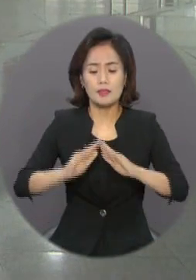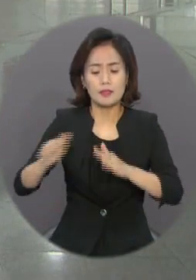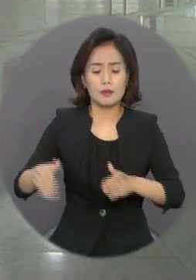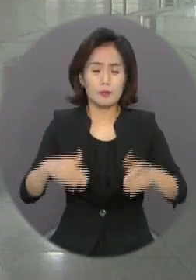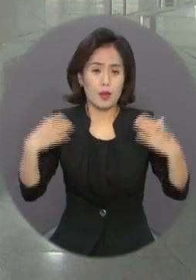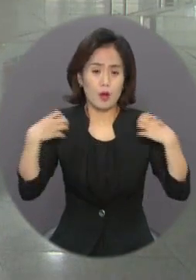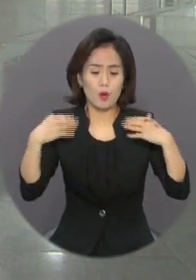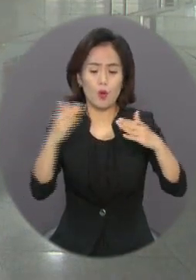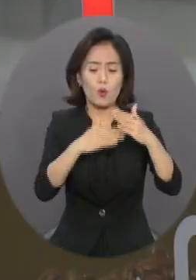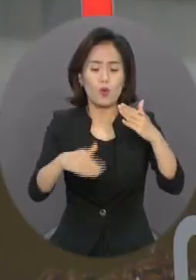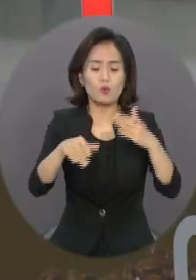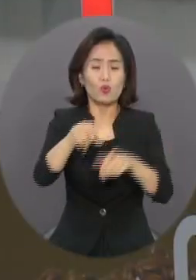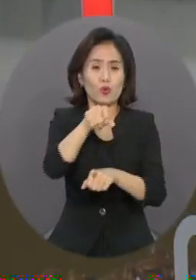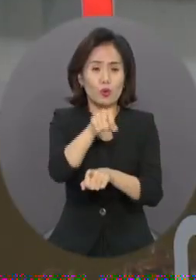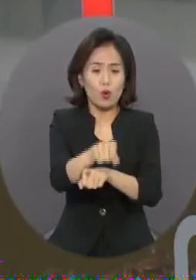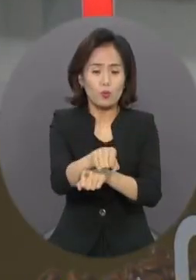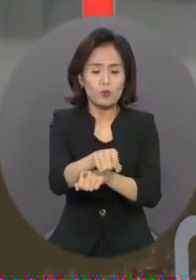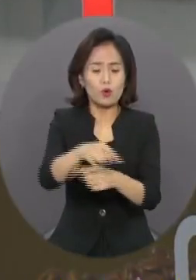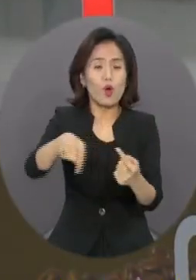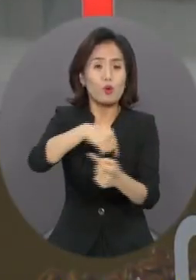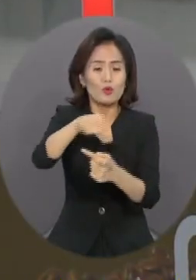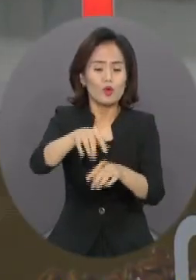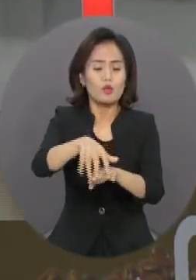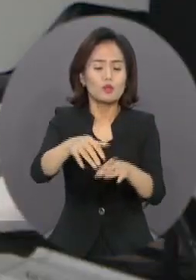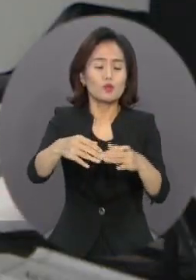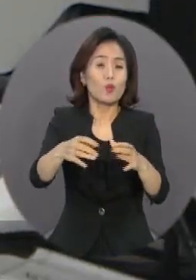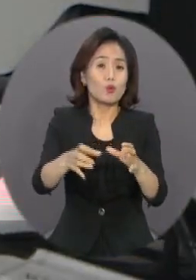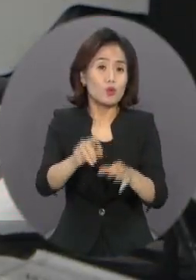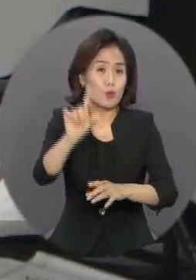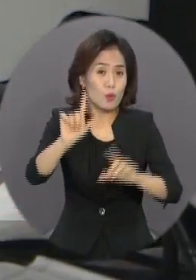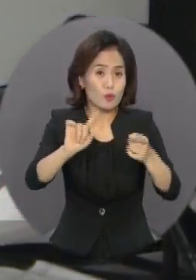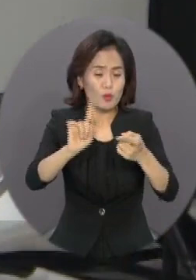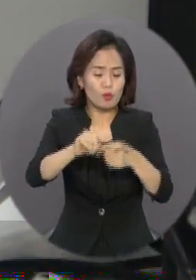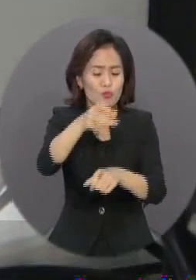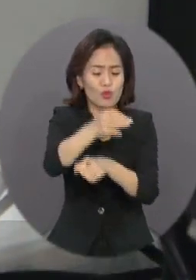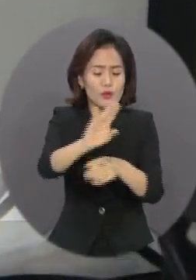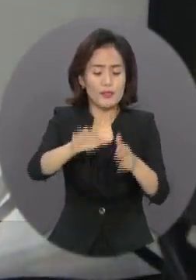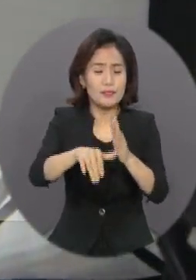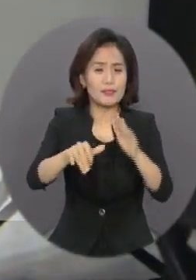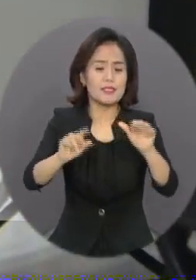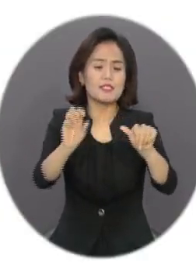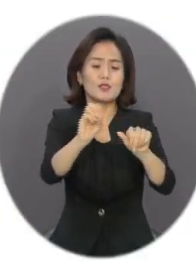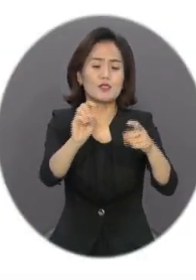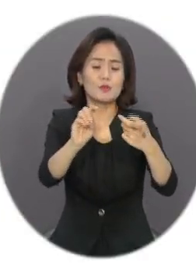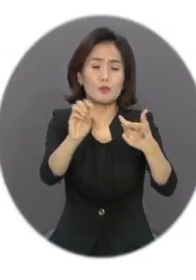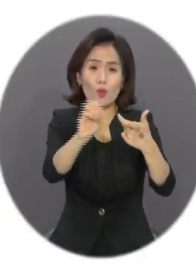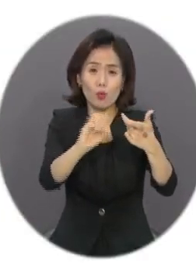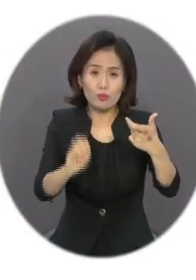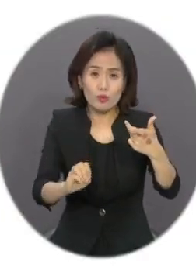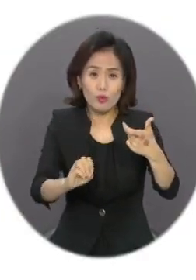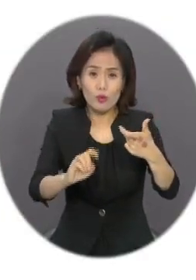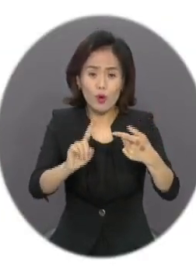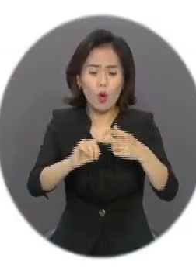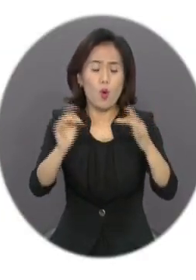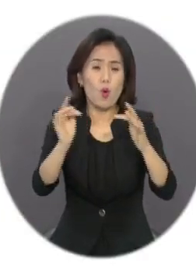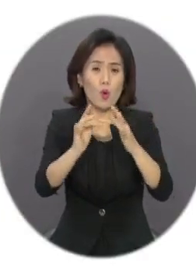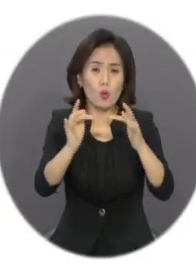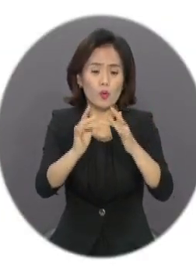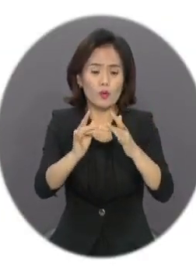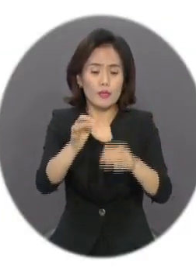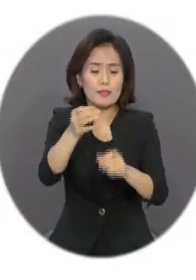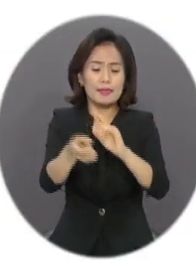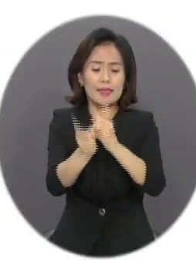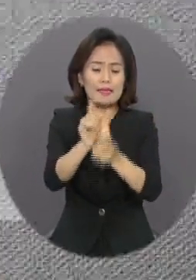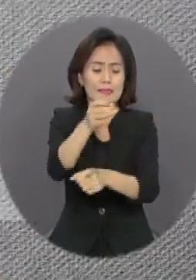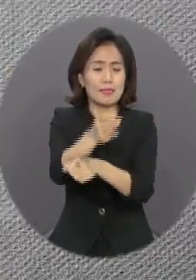전남도청 공무원 노조가 운영하는 매점입니다. 매점에 물품을 살 때는 15%, 매점 개정에 온라인 쇼핑몰 구매